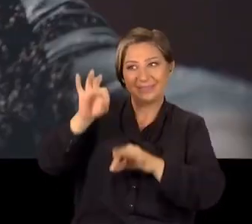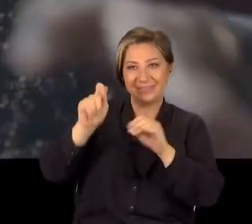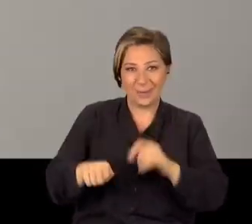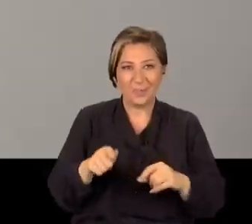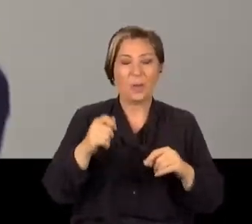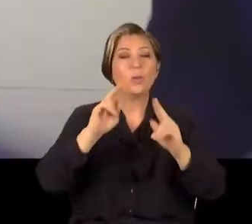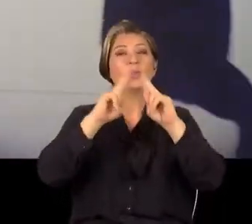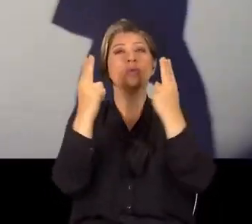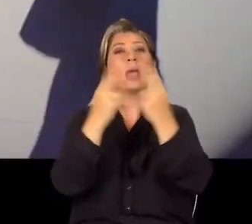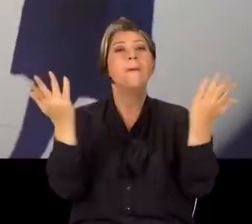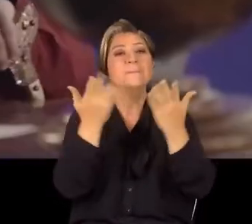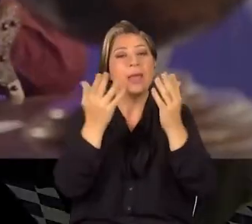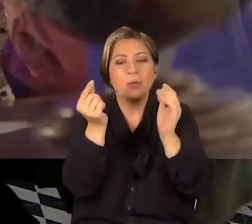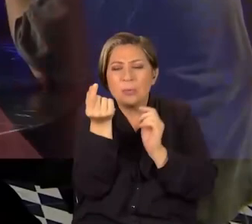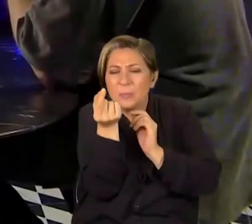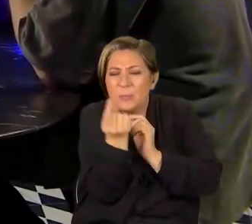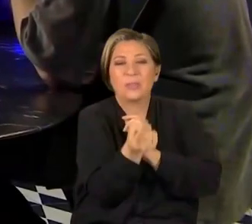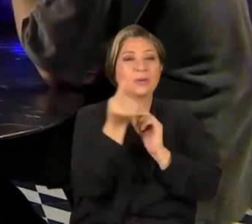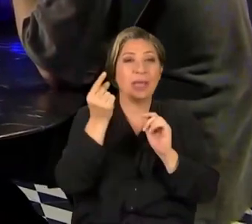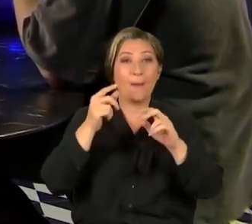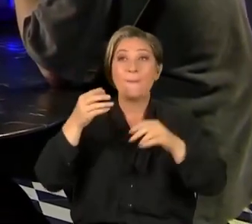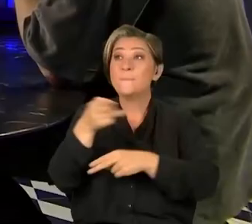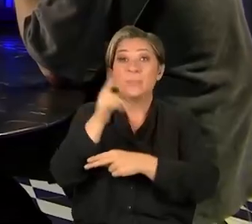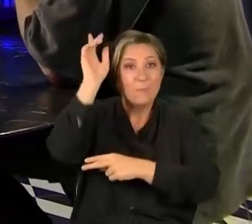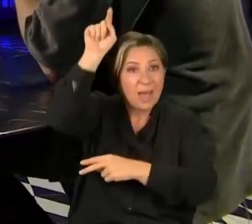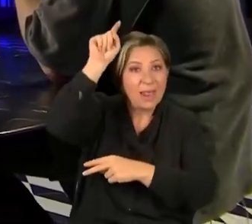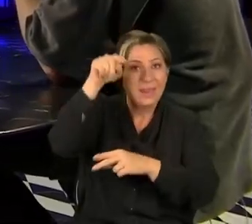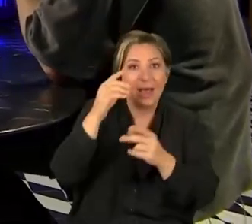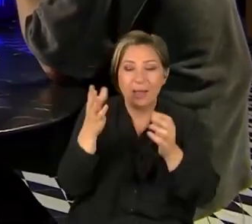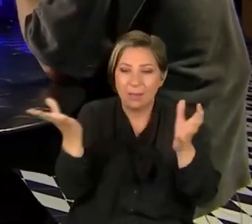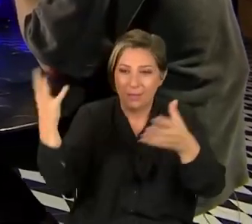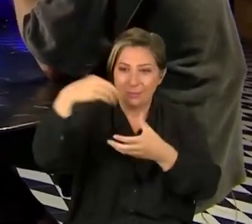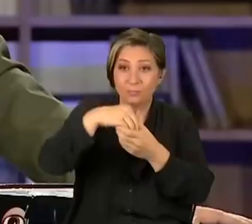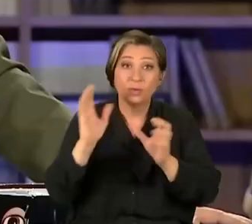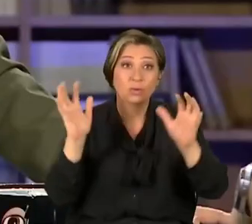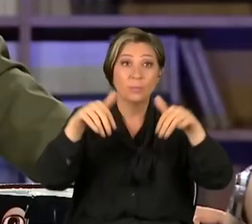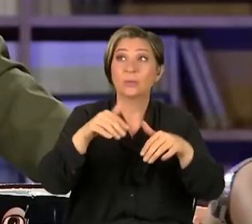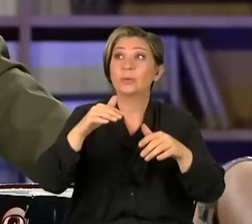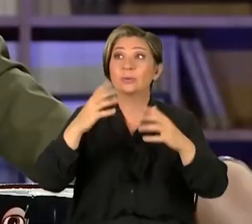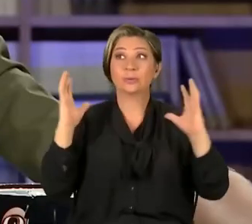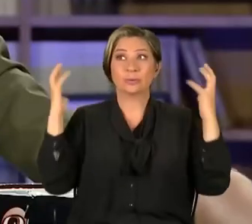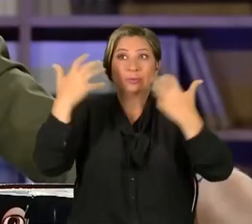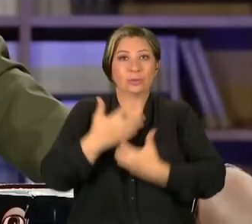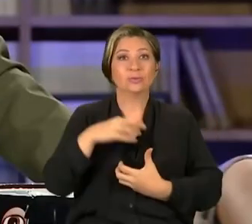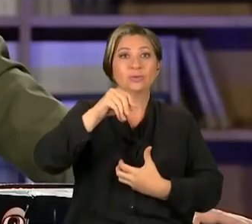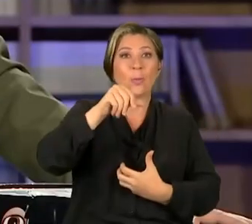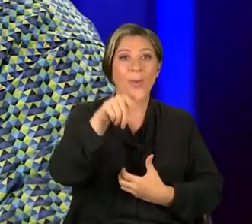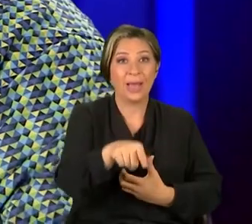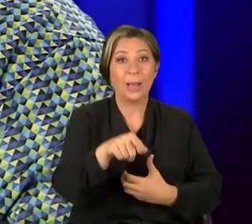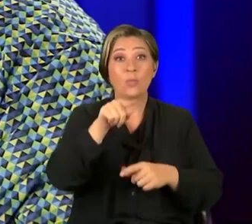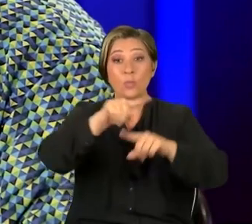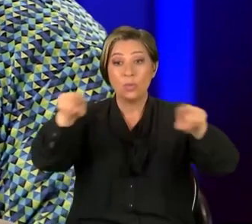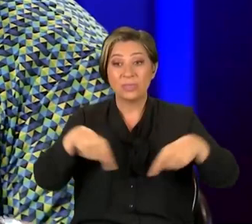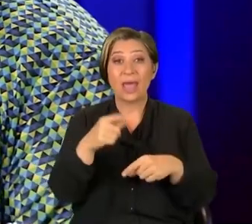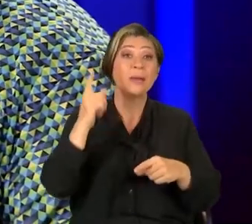Dünya bile uzaydan minicik nokta Balinalar karaya vurunca toplan kürkçülere dükkan olacak Toprak Bunlar